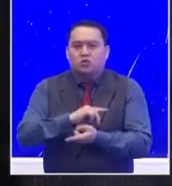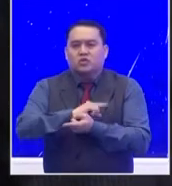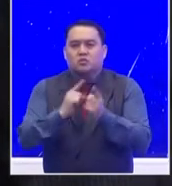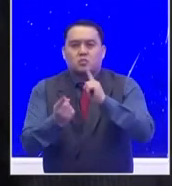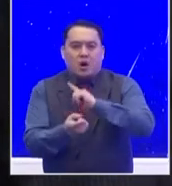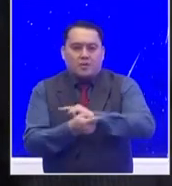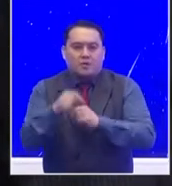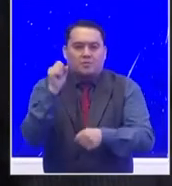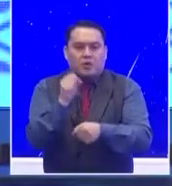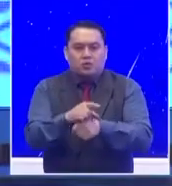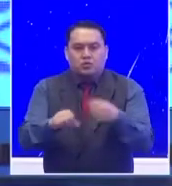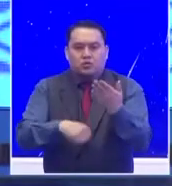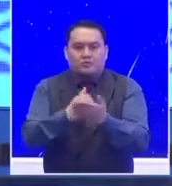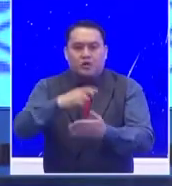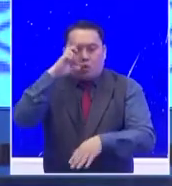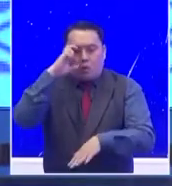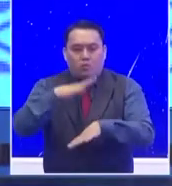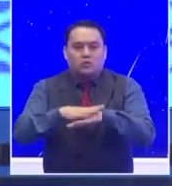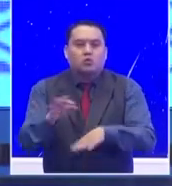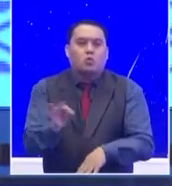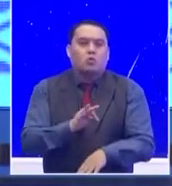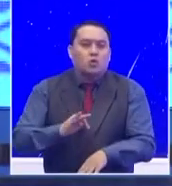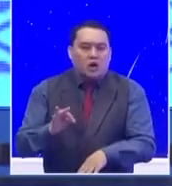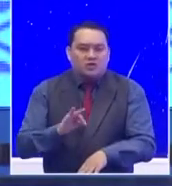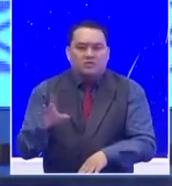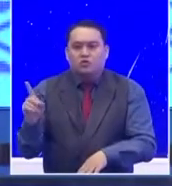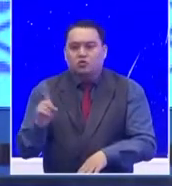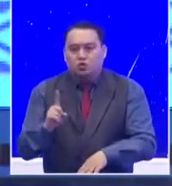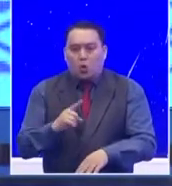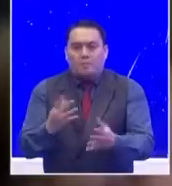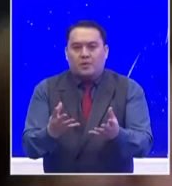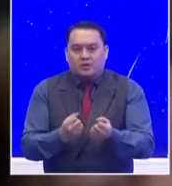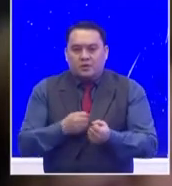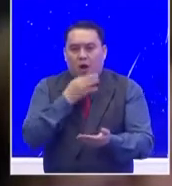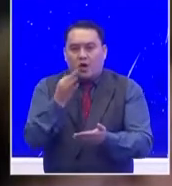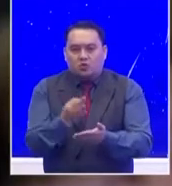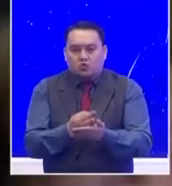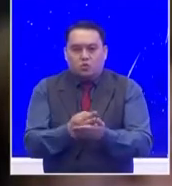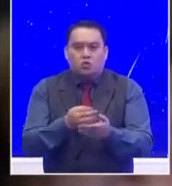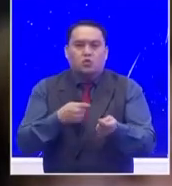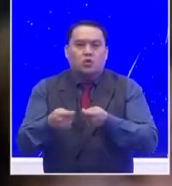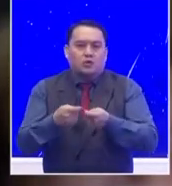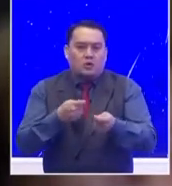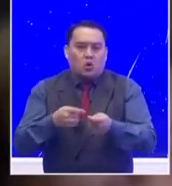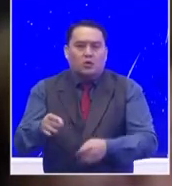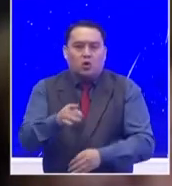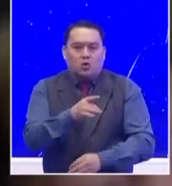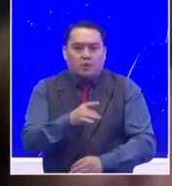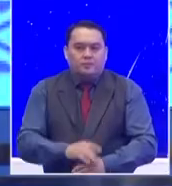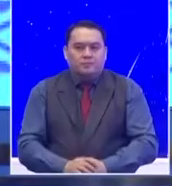исправлять, поручил первый заместитель акима Алматинской области Лязат Турлашев, принимавший отчет у главы Жамбылского